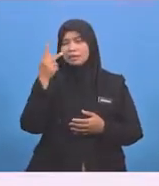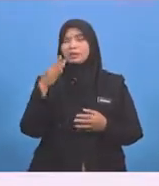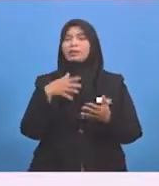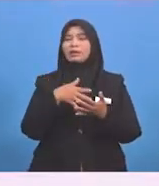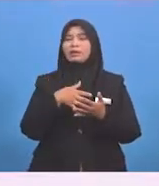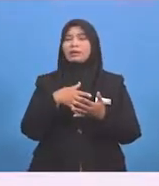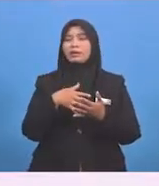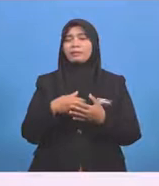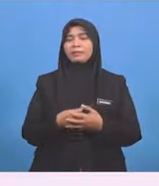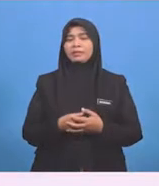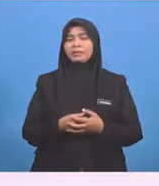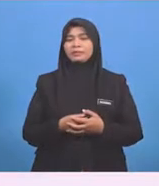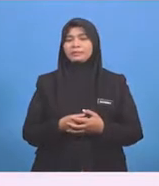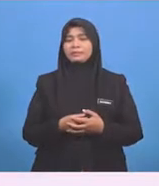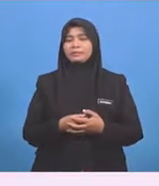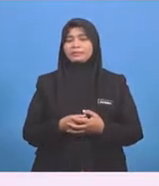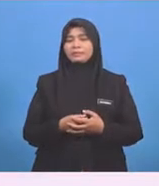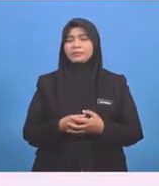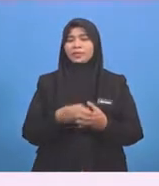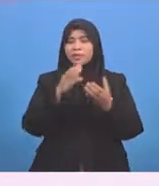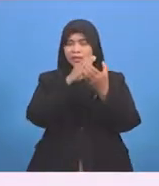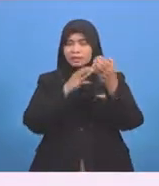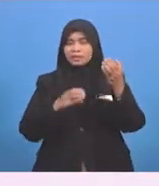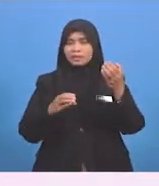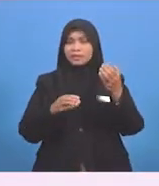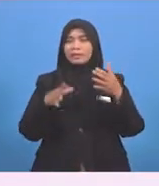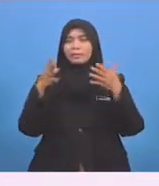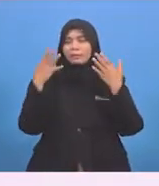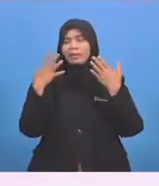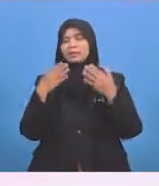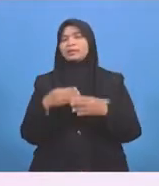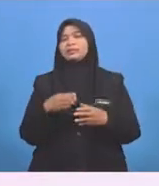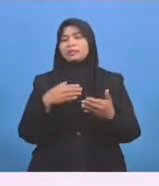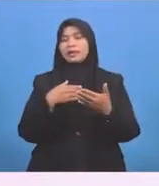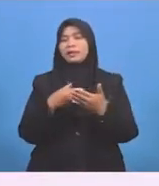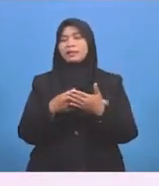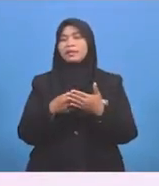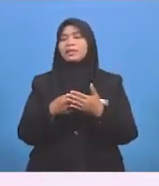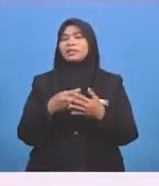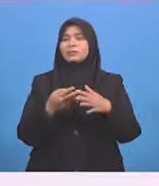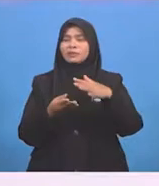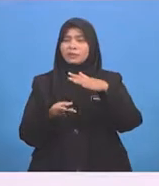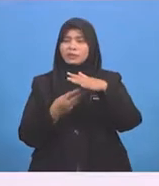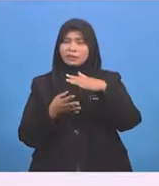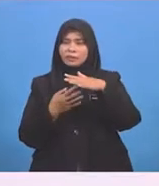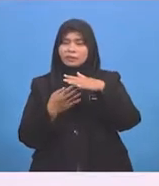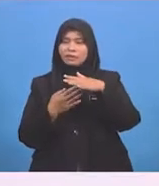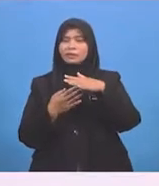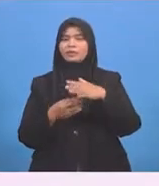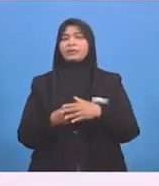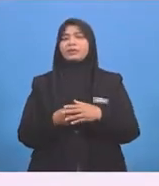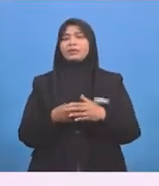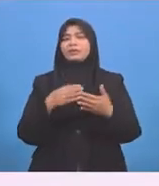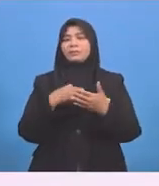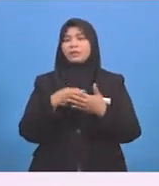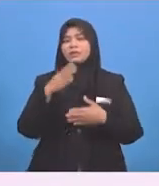ikatan antara molekul. Cecair dipanaskan hingga ke takat didih seperti garisan CD.